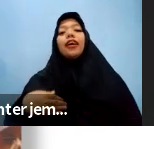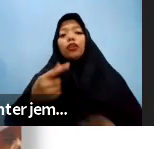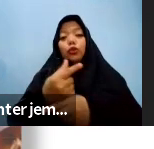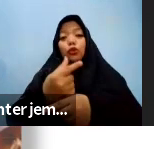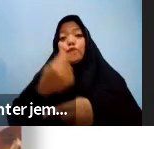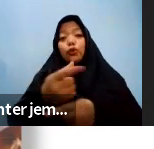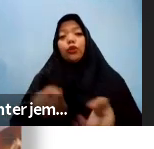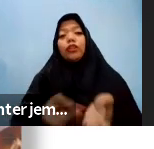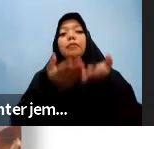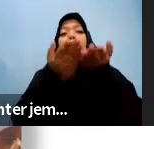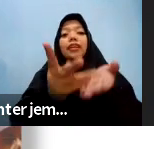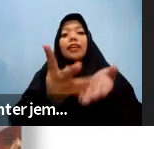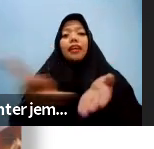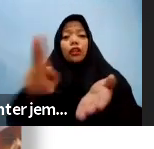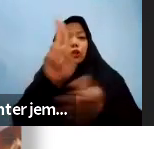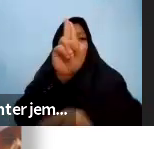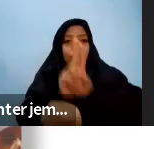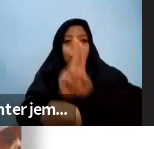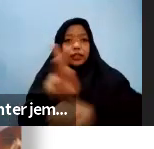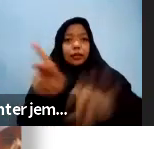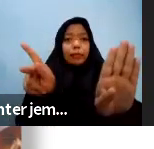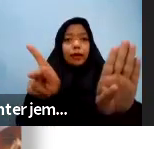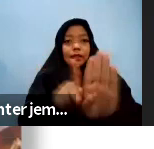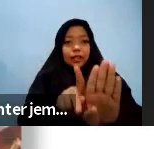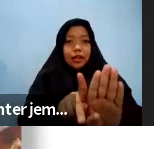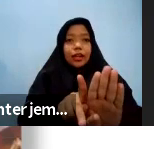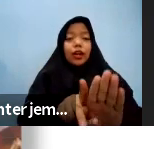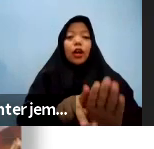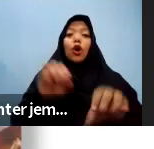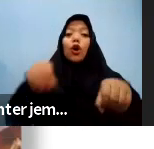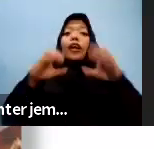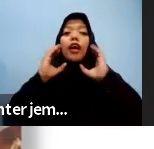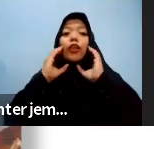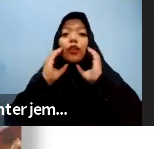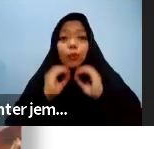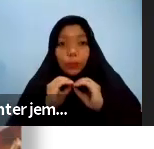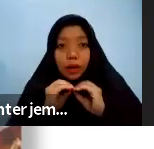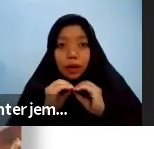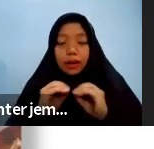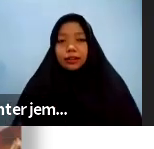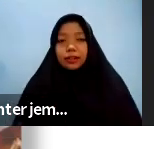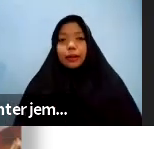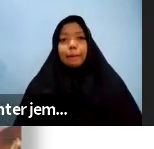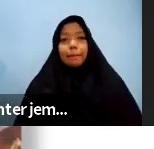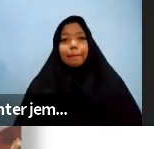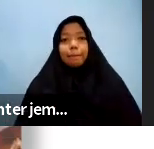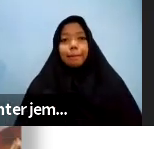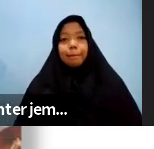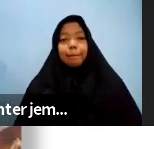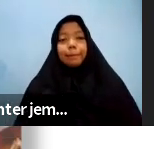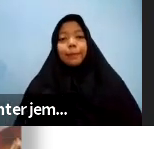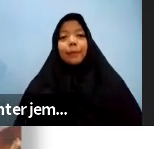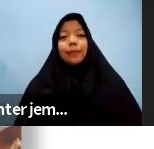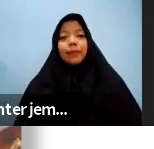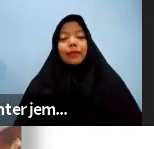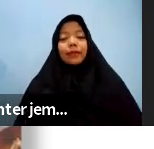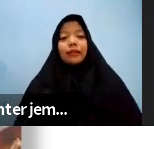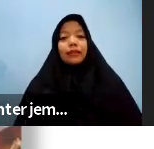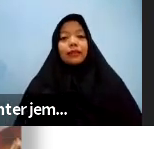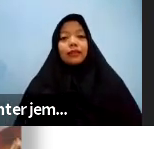melalui orang tua karena orang tua ini kan kepanjangan dari para guru dan para guru saya yakin punya komunitas WhatsApp